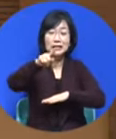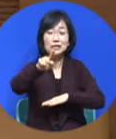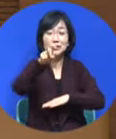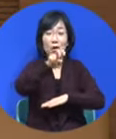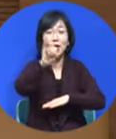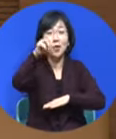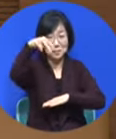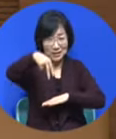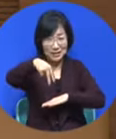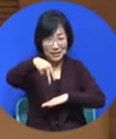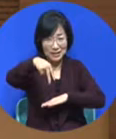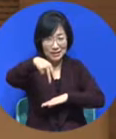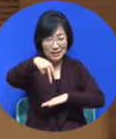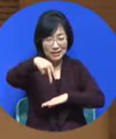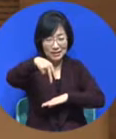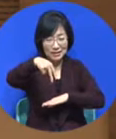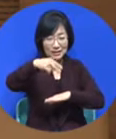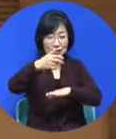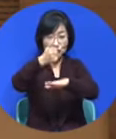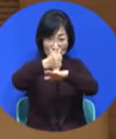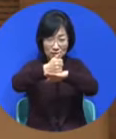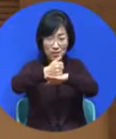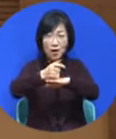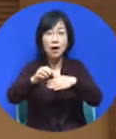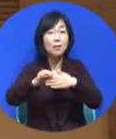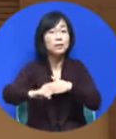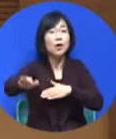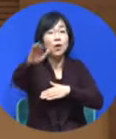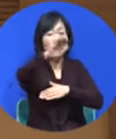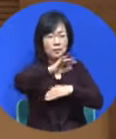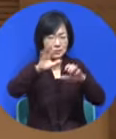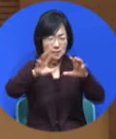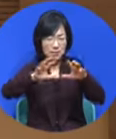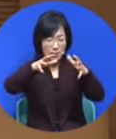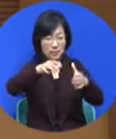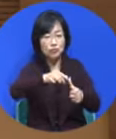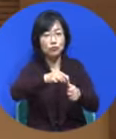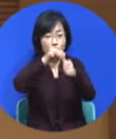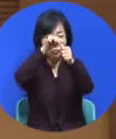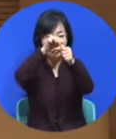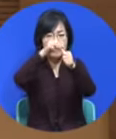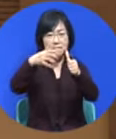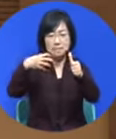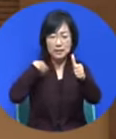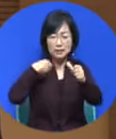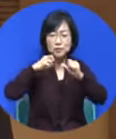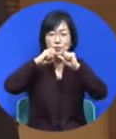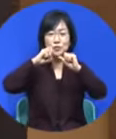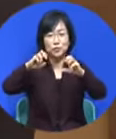은을 그분은 살는 전도제자 일어 되는